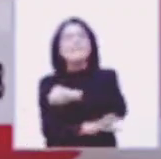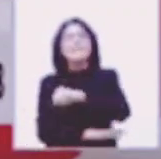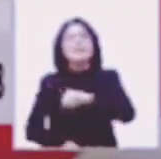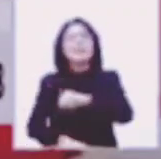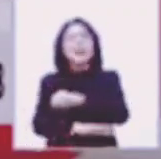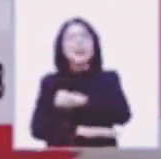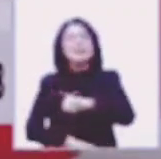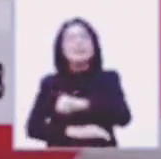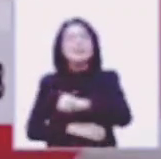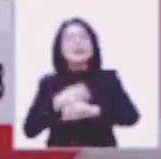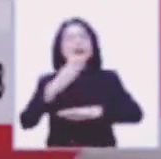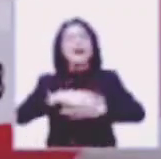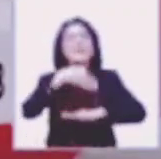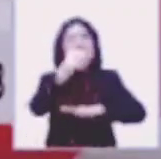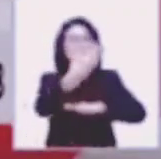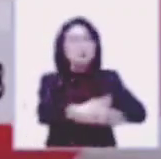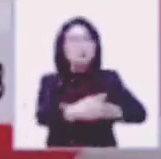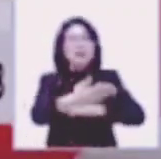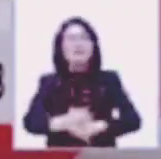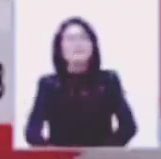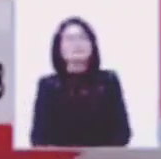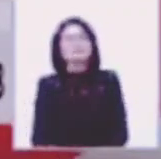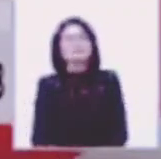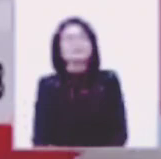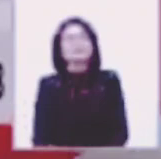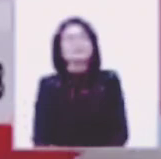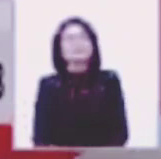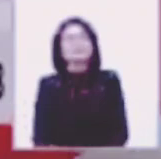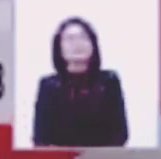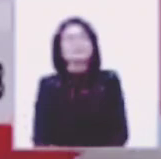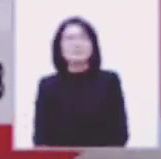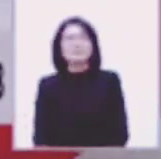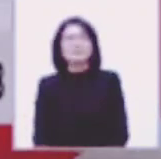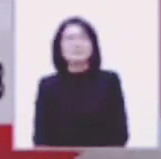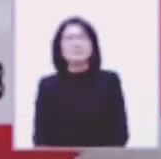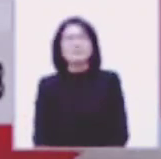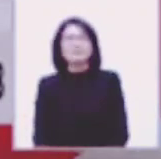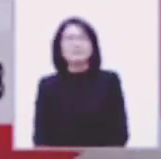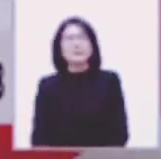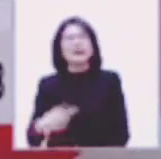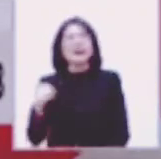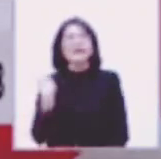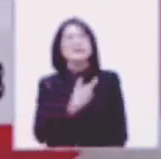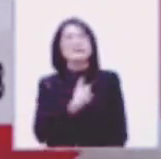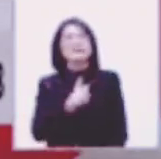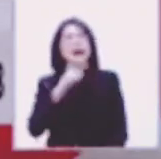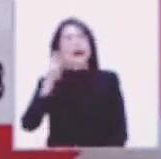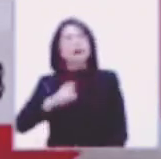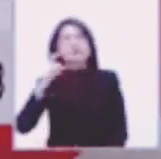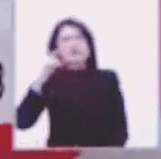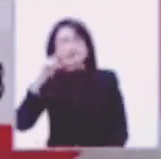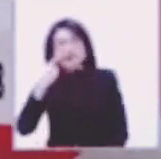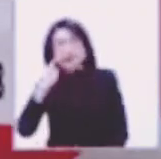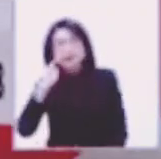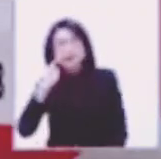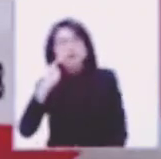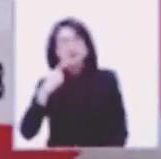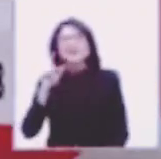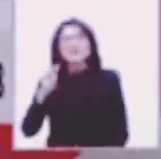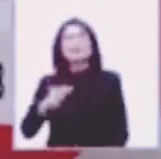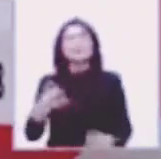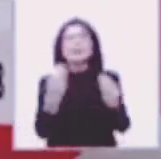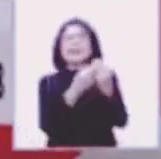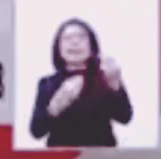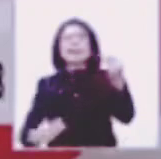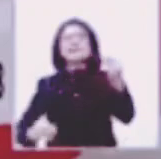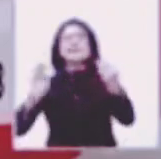berbasis keberlanjutan, di mana kita tidak akan main-main dengan soal ini. Ini soal nasib generasi.